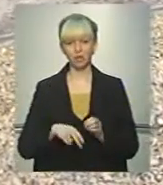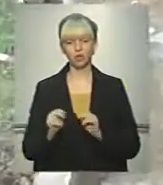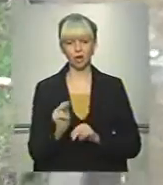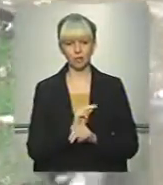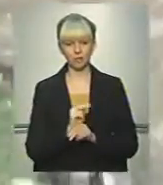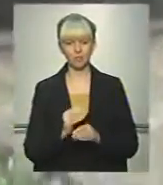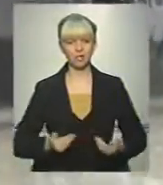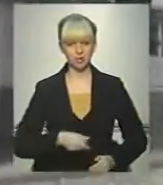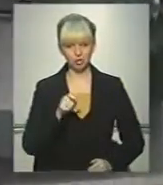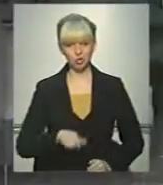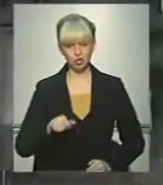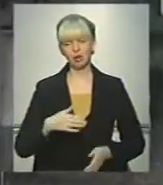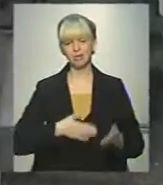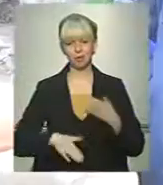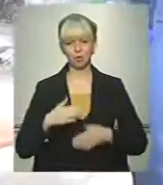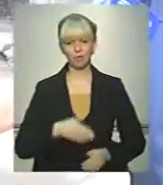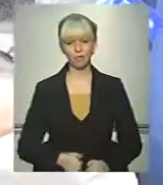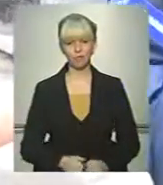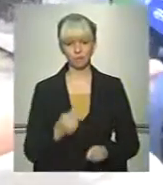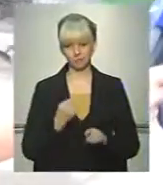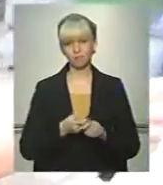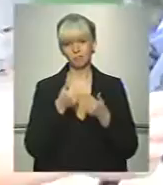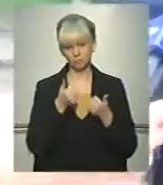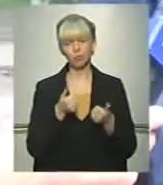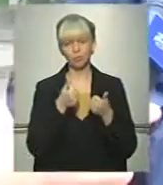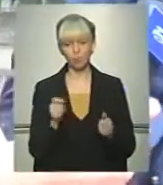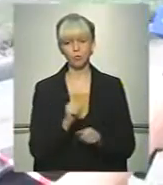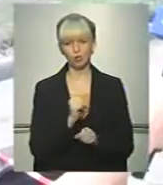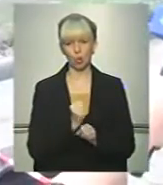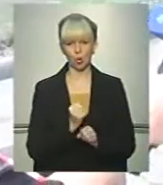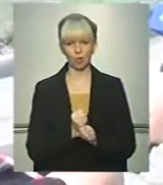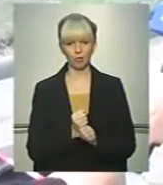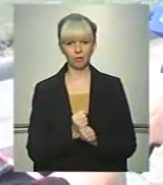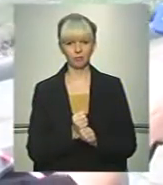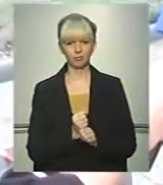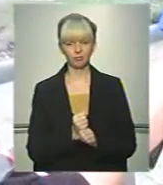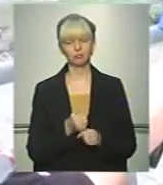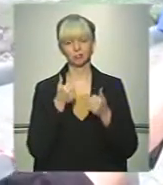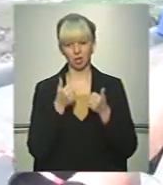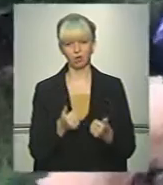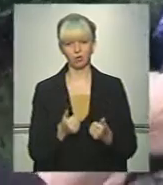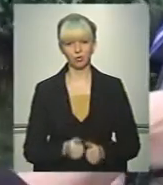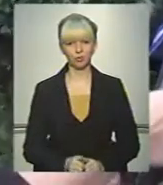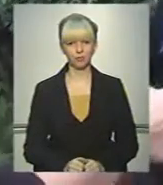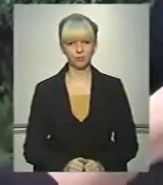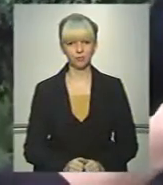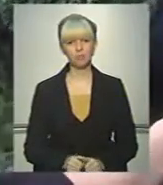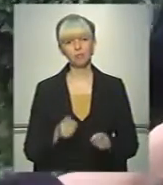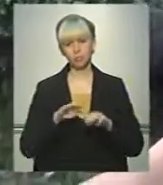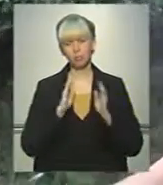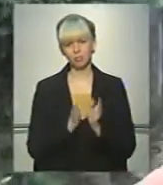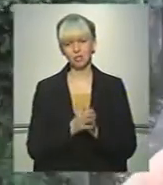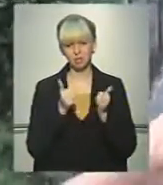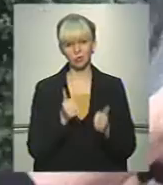проїздів. Жителі задоволені. Все добре. Добре, що роблять. Хорошо. В принципі,